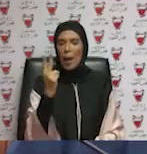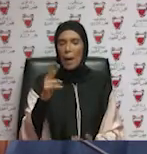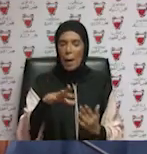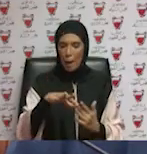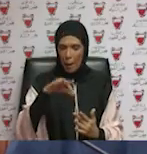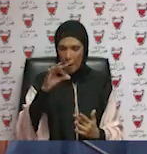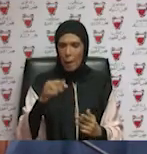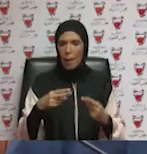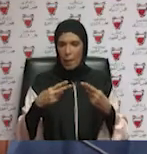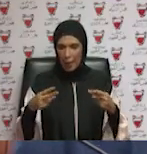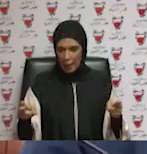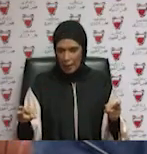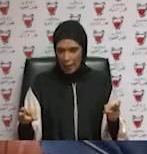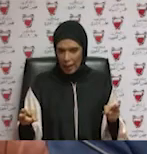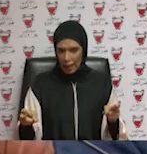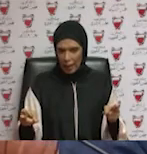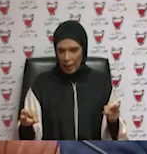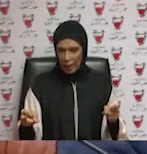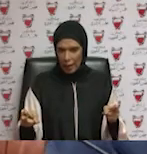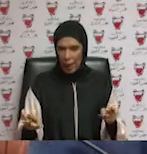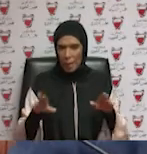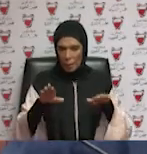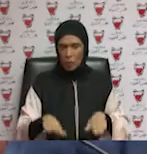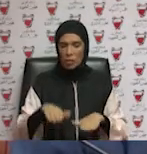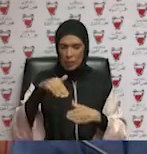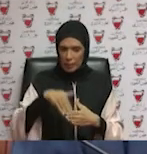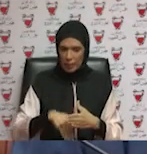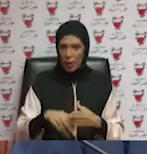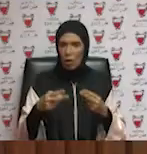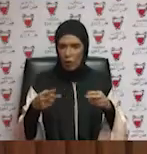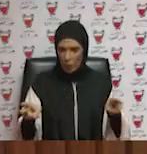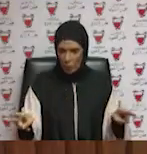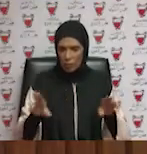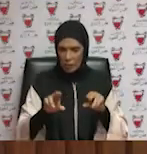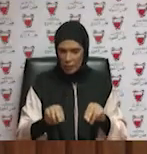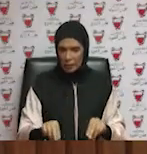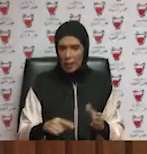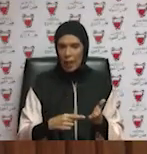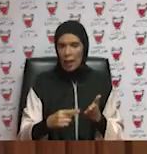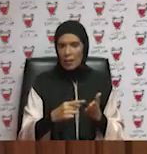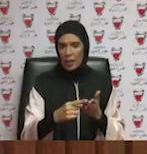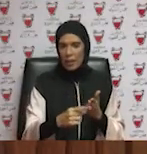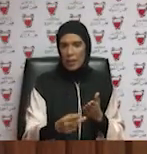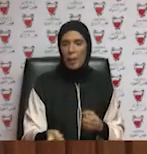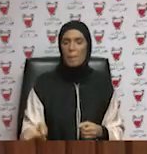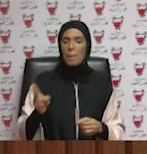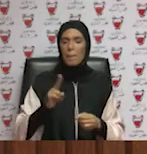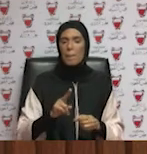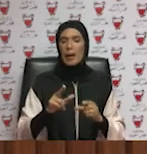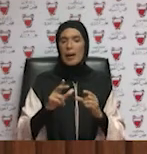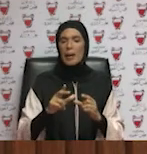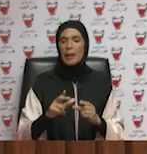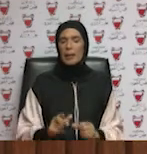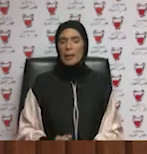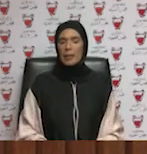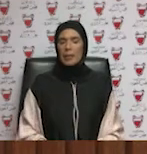يا نوافق على توصية الأخوة في النواب، يا أن نتمسك بالتوصية التي رجعت لنا